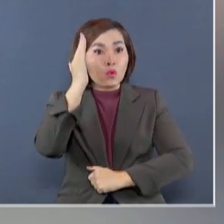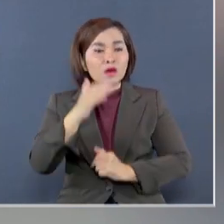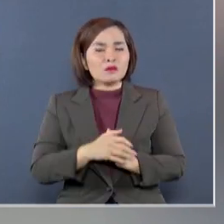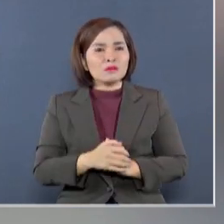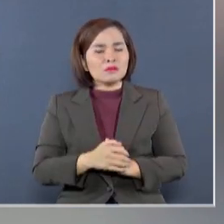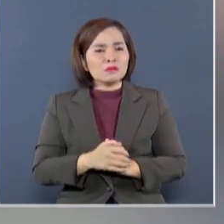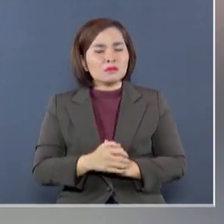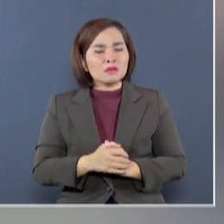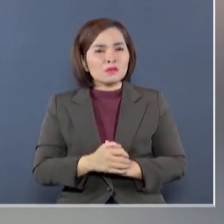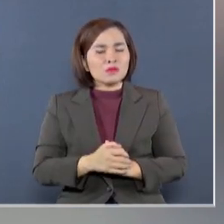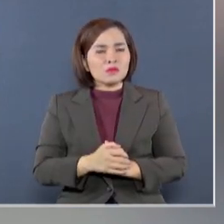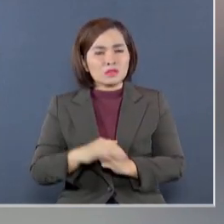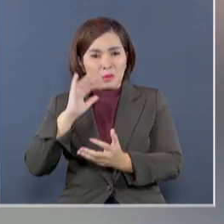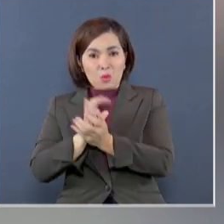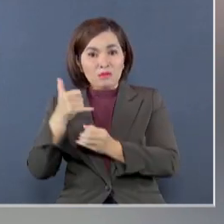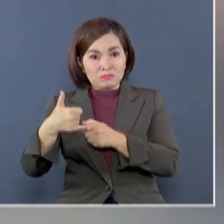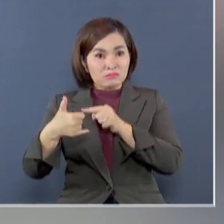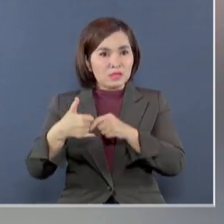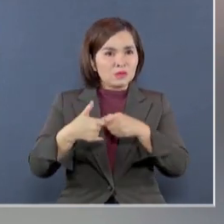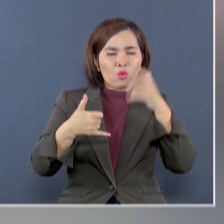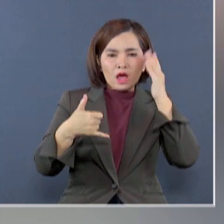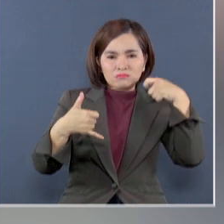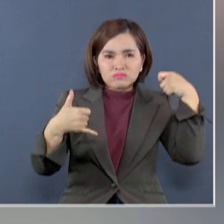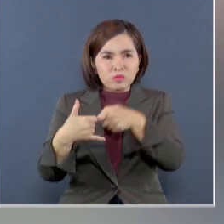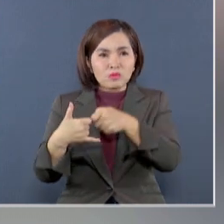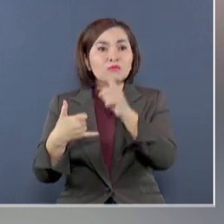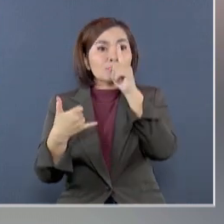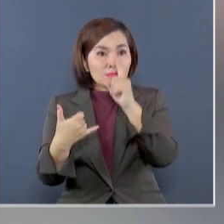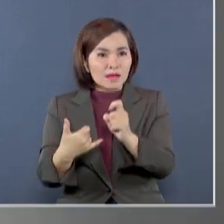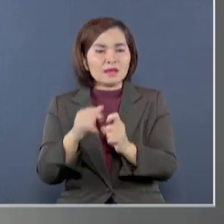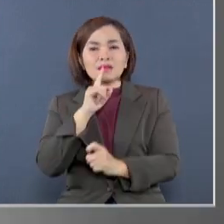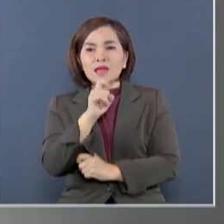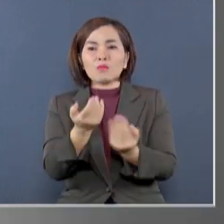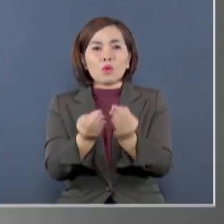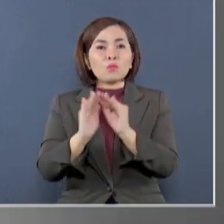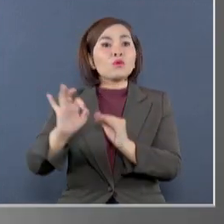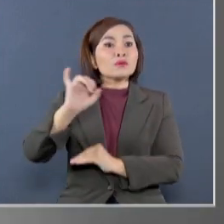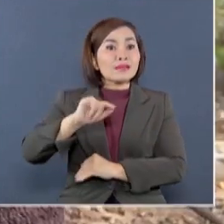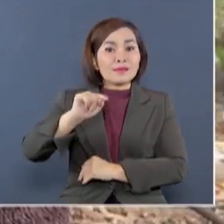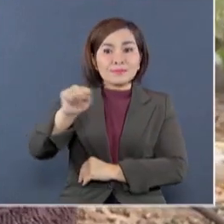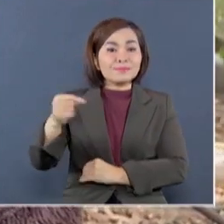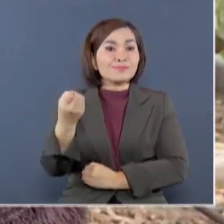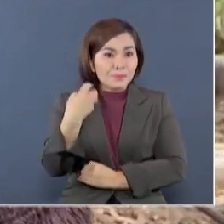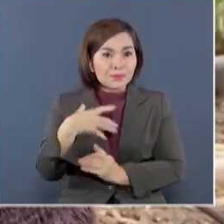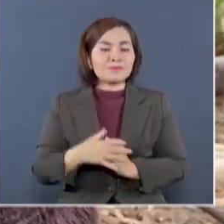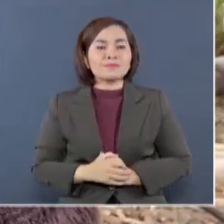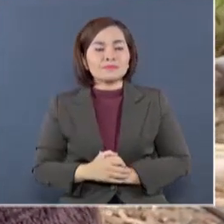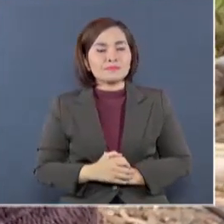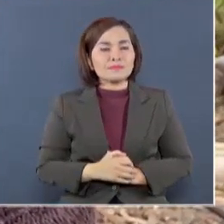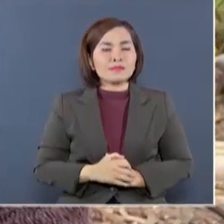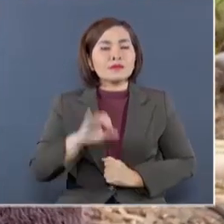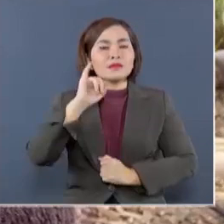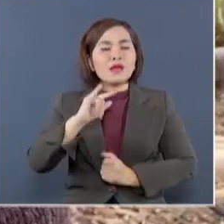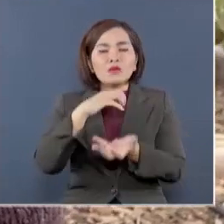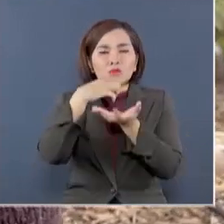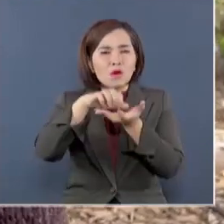นี้จ้วงแทงหมวดอีจนเสียชีวิตพอสอบถามญาติของในเดชเอาที่ญาติของในเดชก่อนนะฮะญาติของในเดชบ